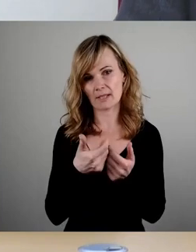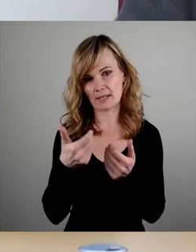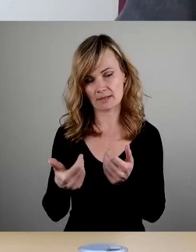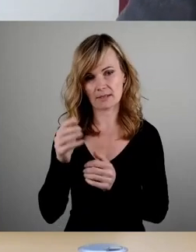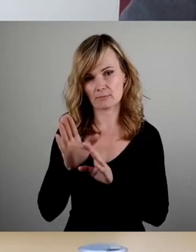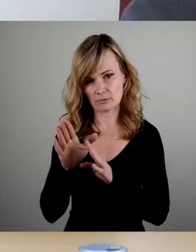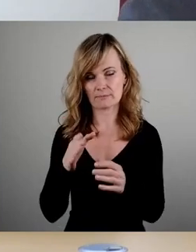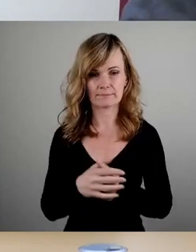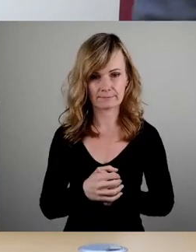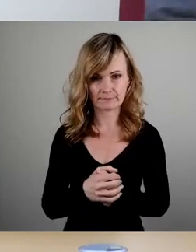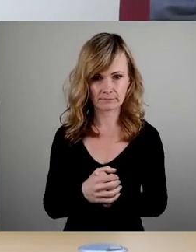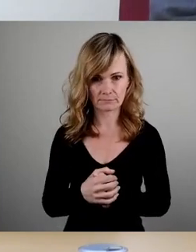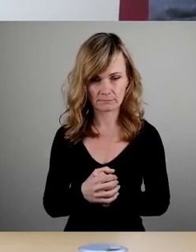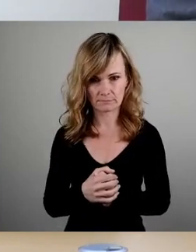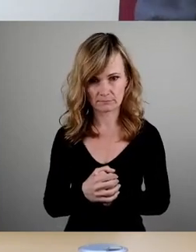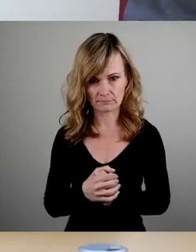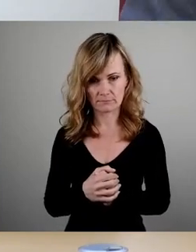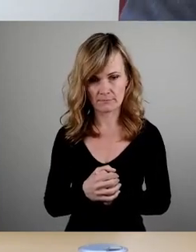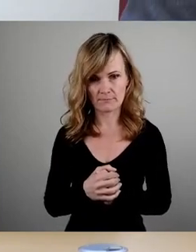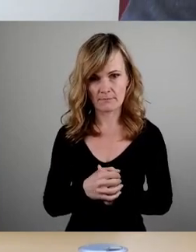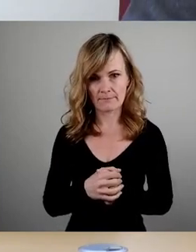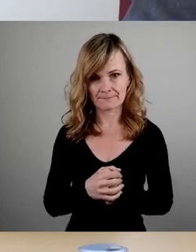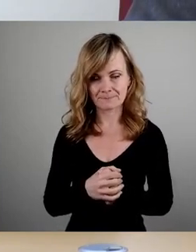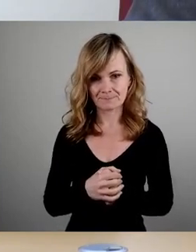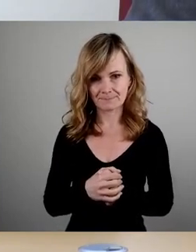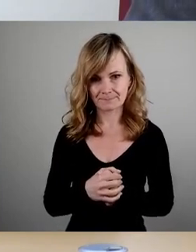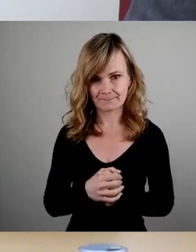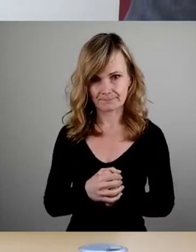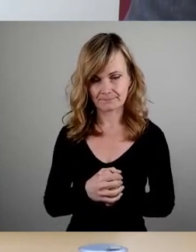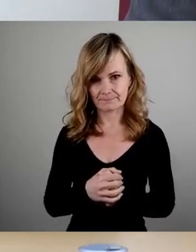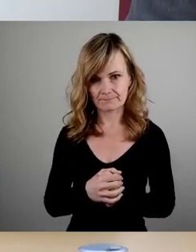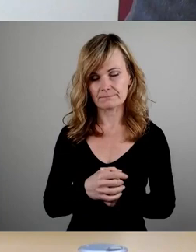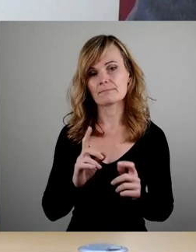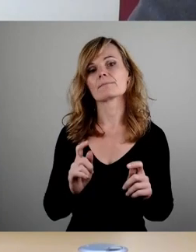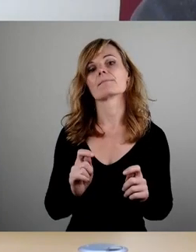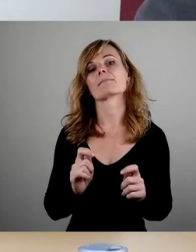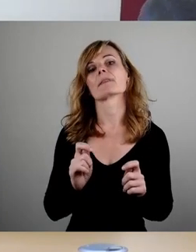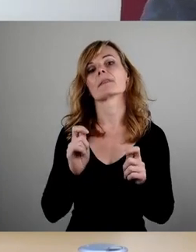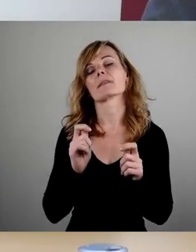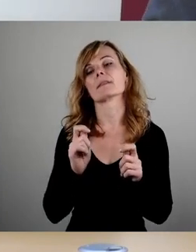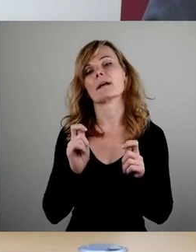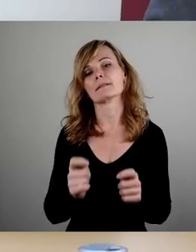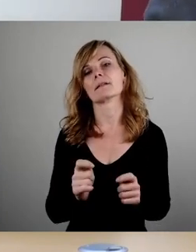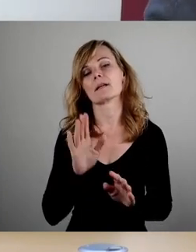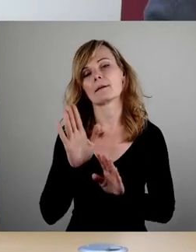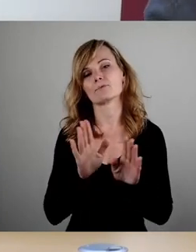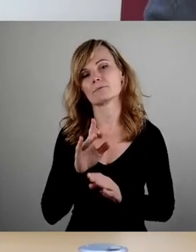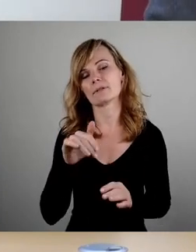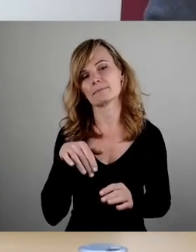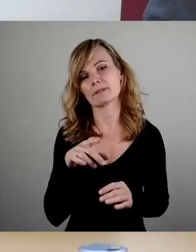ich den Antrag abstimmen lassen SPD, was die Streichung der